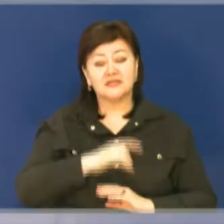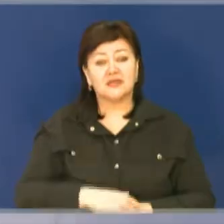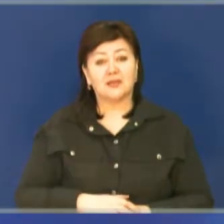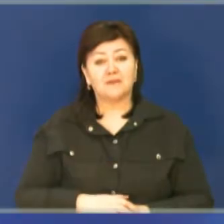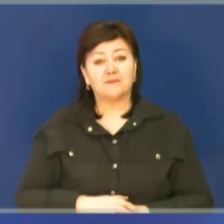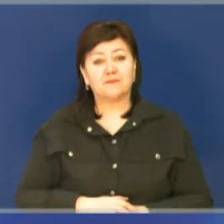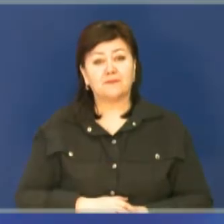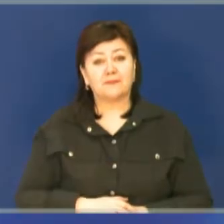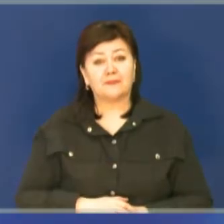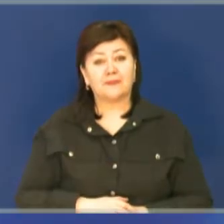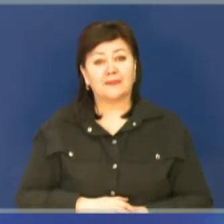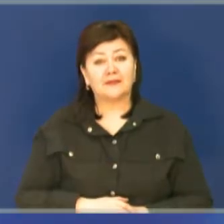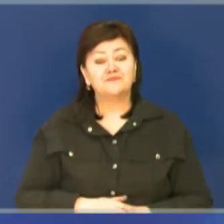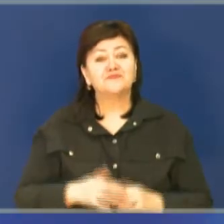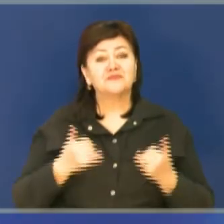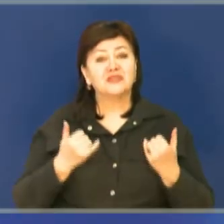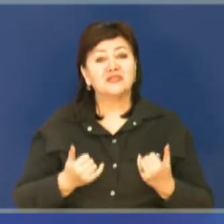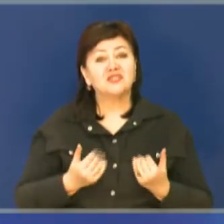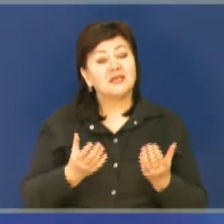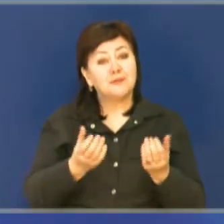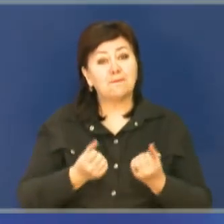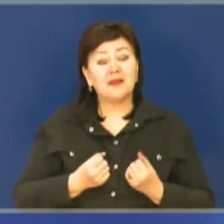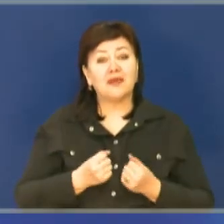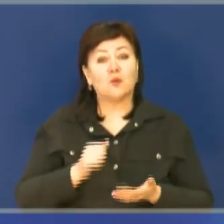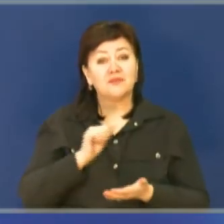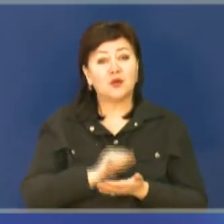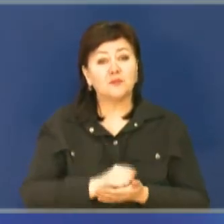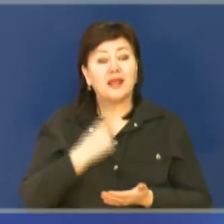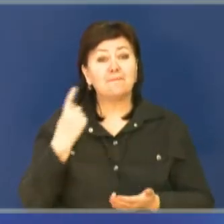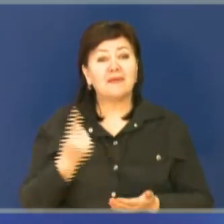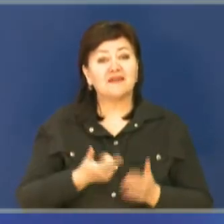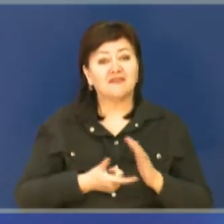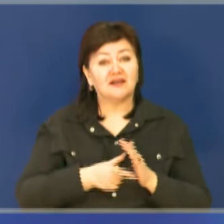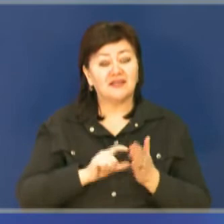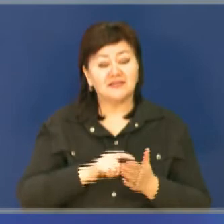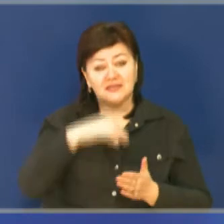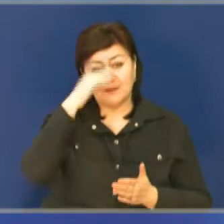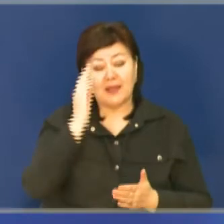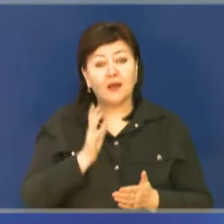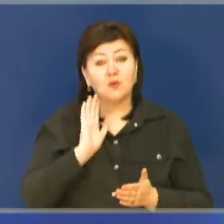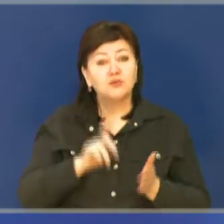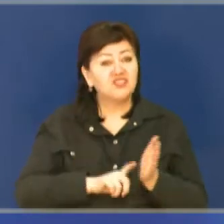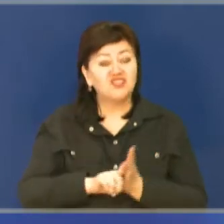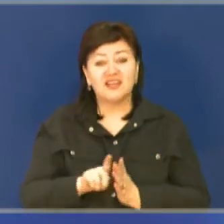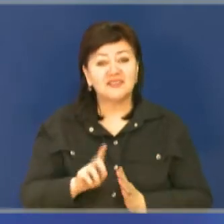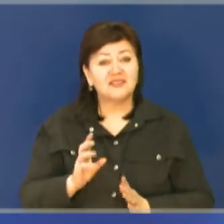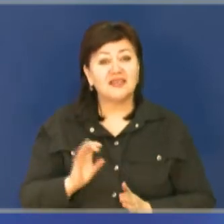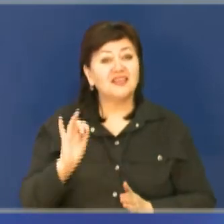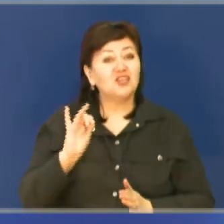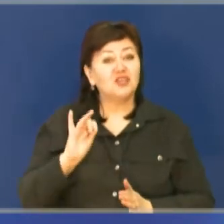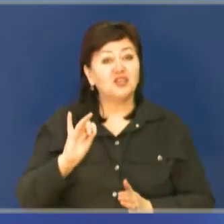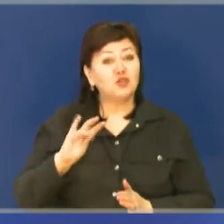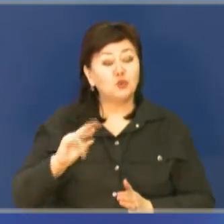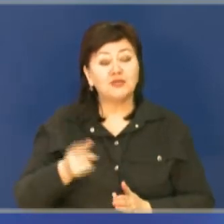«Семей». Теперь прием документов для первоклассников будет начинаться не с июня, а гораздо раньше. Такие изменения